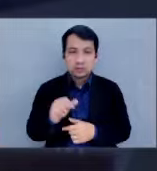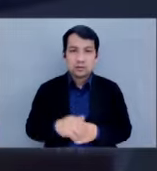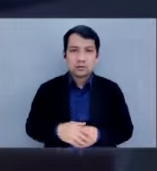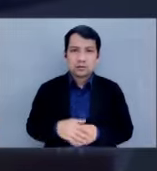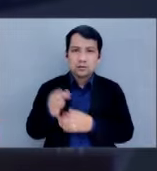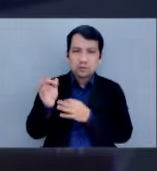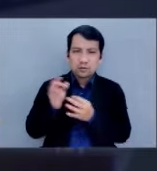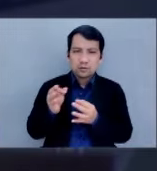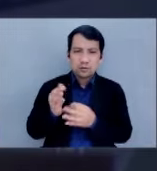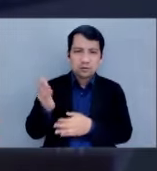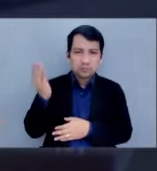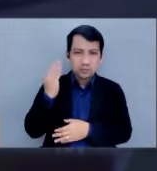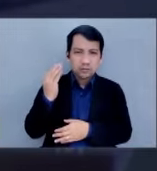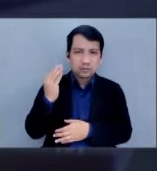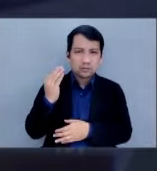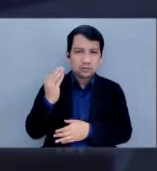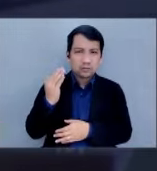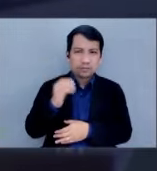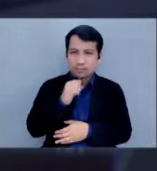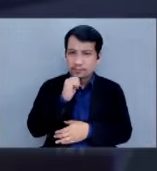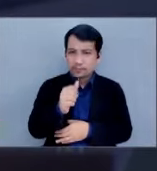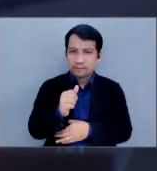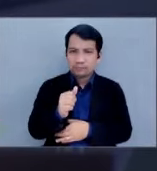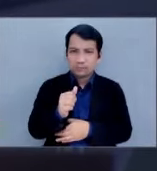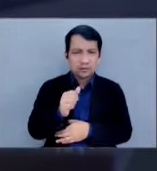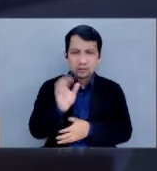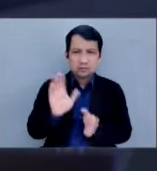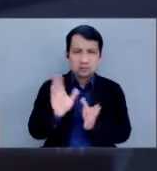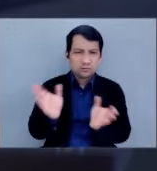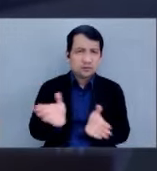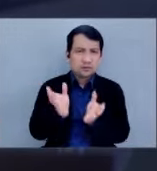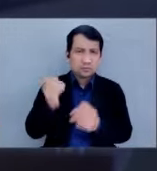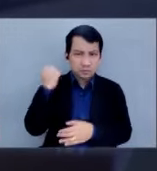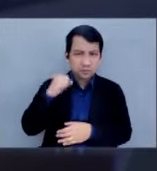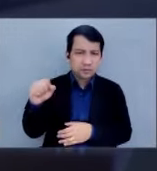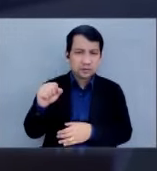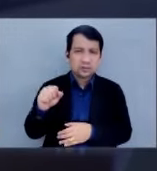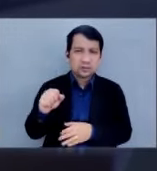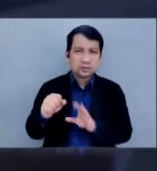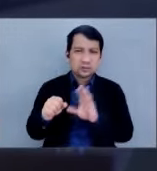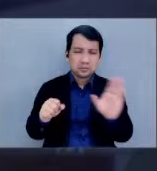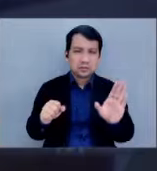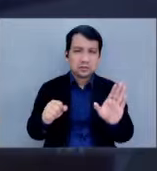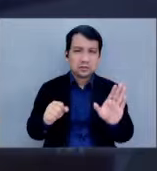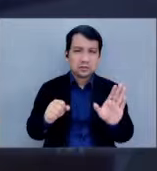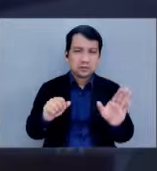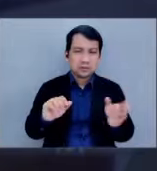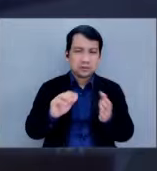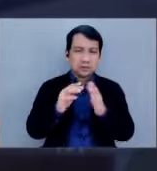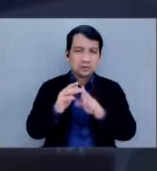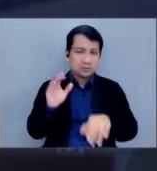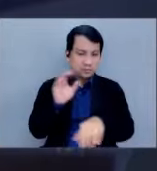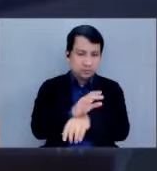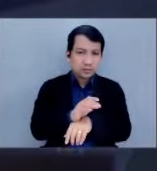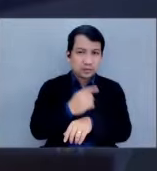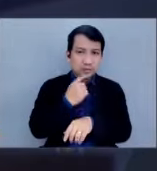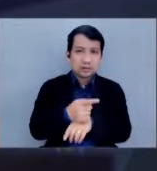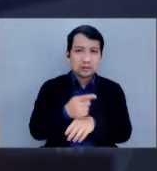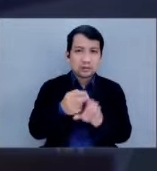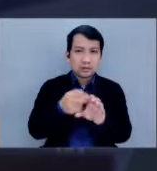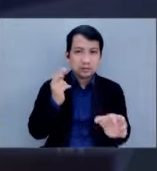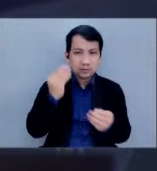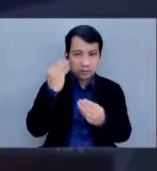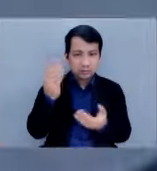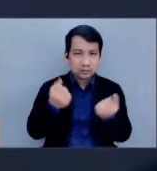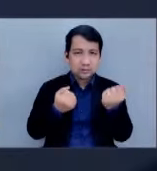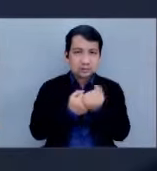dating House Speaker, hindi siya nag-uudyok ng kudeta at idaan sa marahas na paraan ang pag-withdraw ng suporta kay